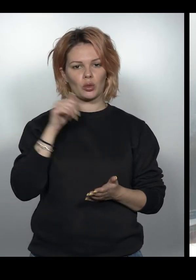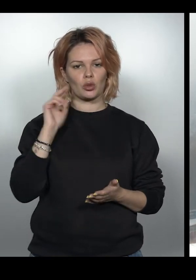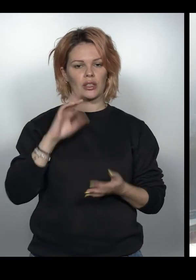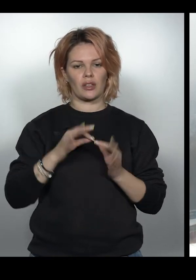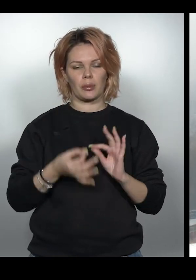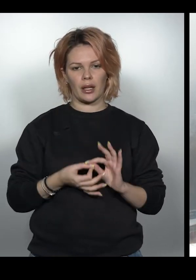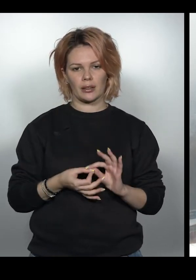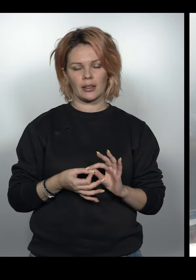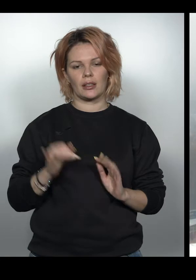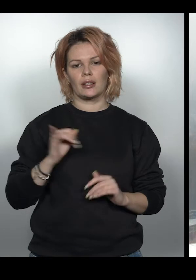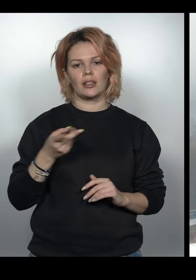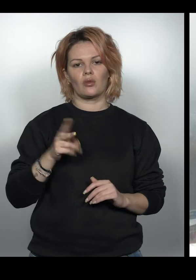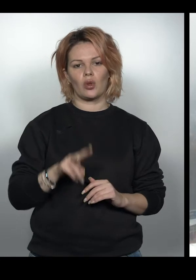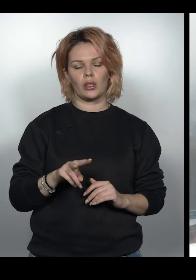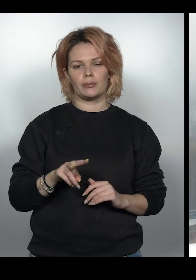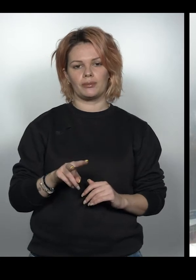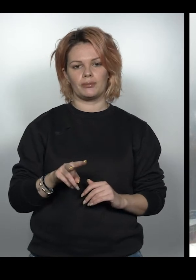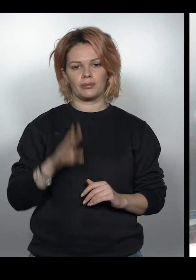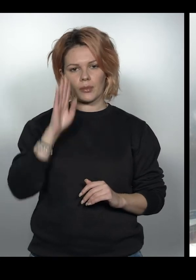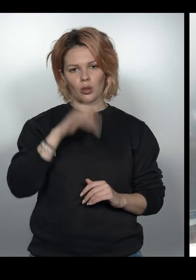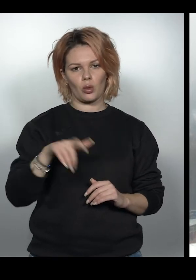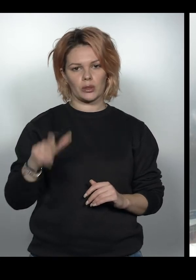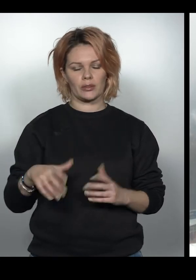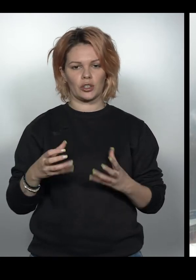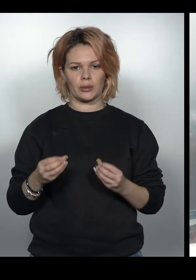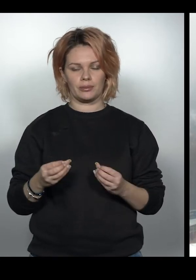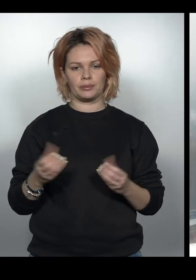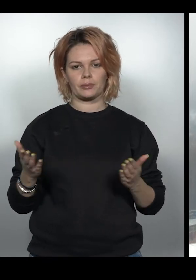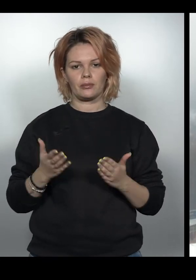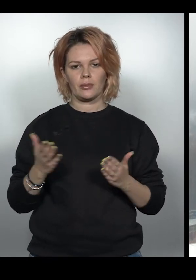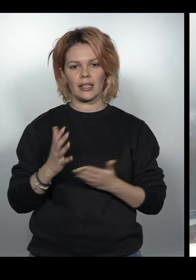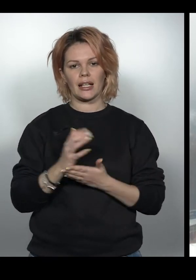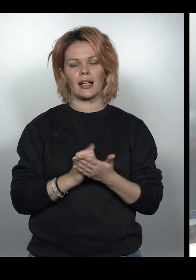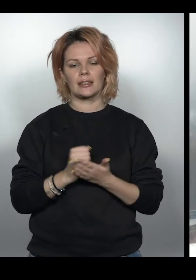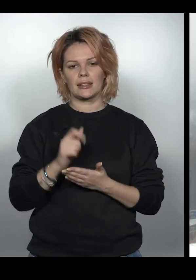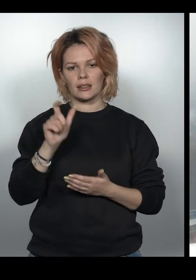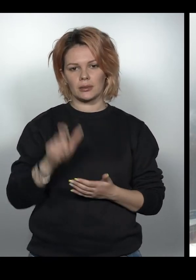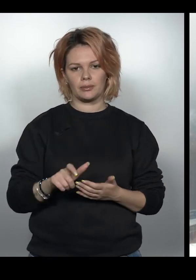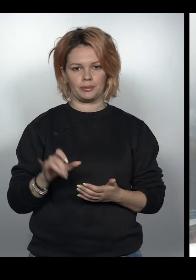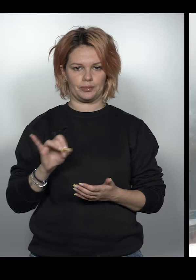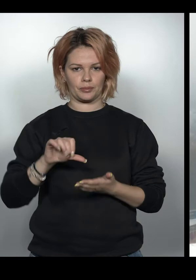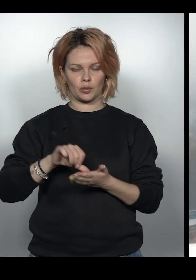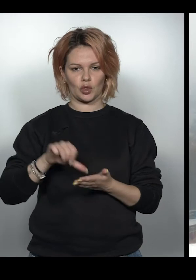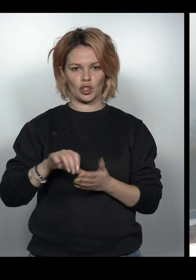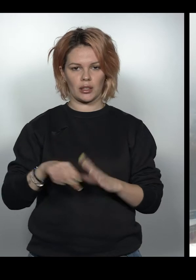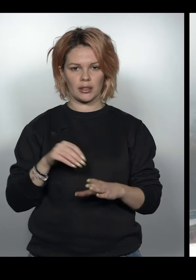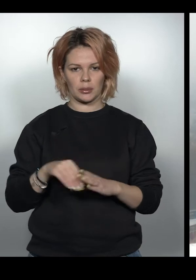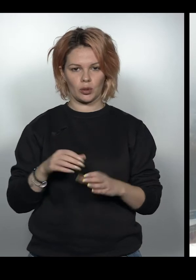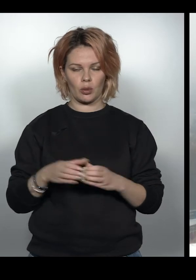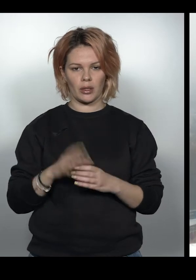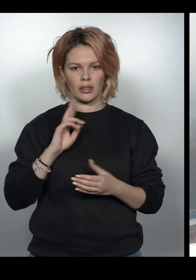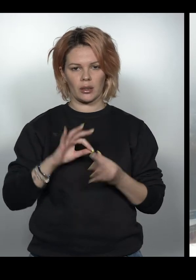минулої Дефлімпіади. І 2 хлопців ще, які є кандидатами і членами збірної